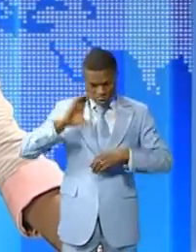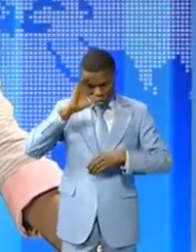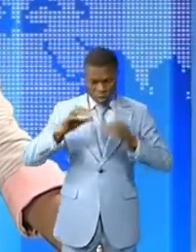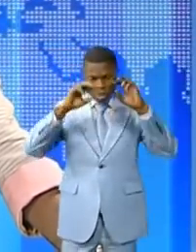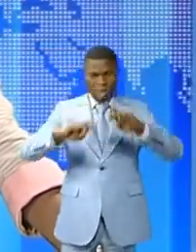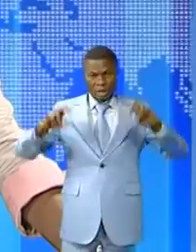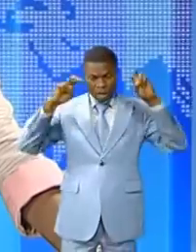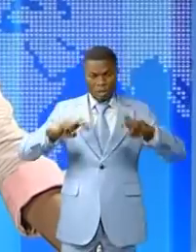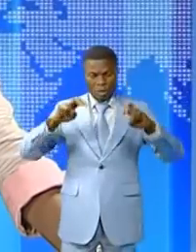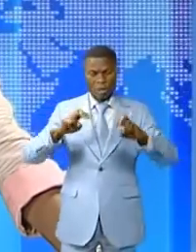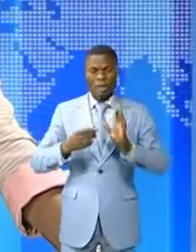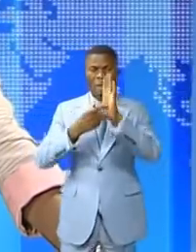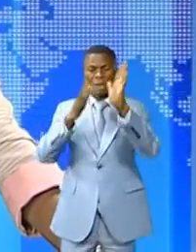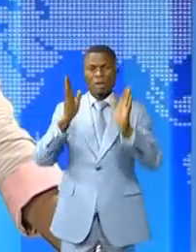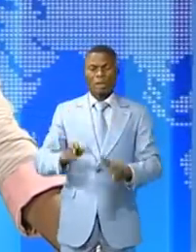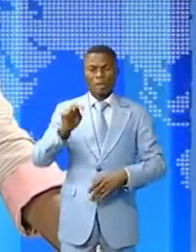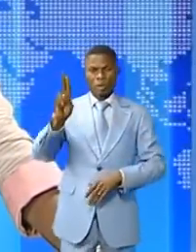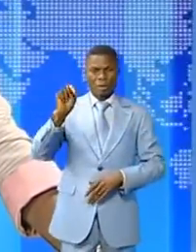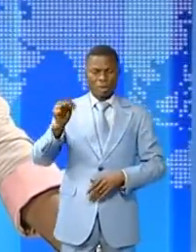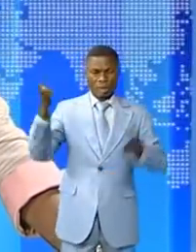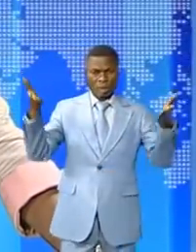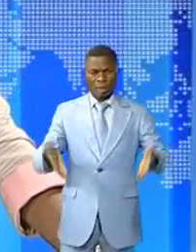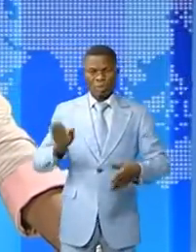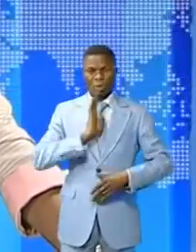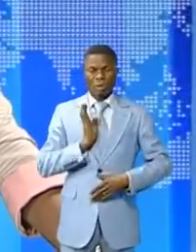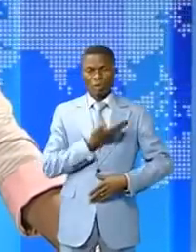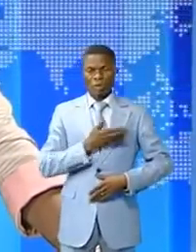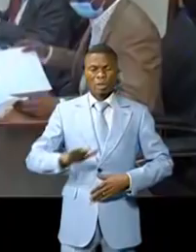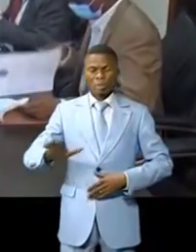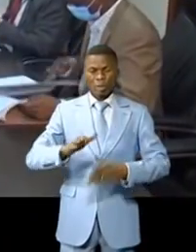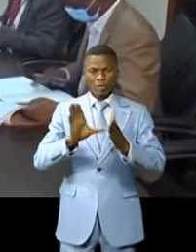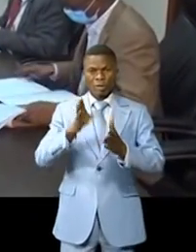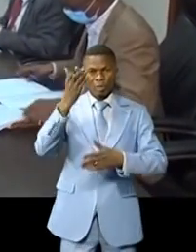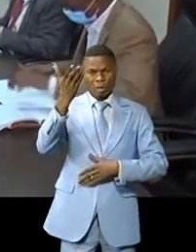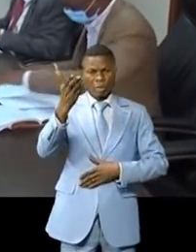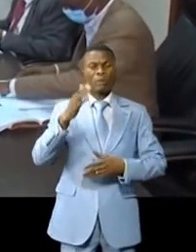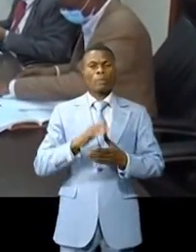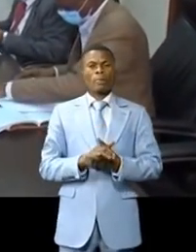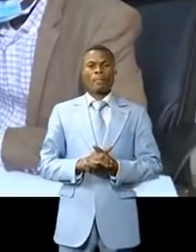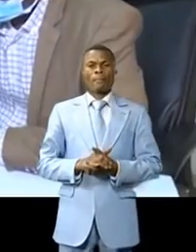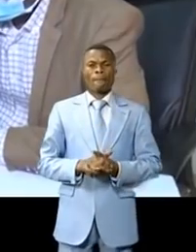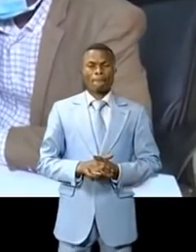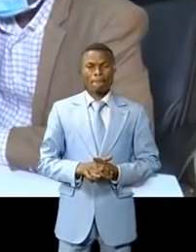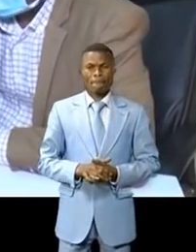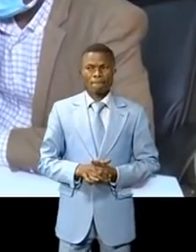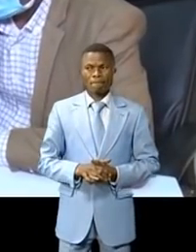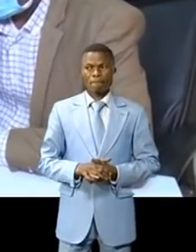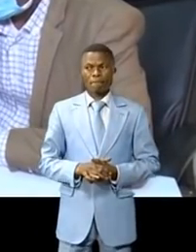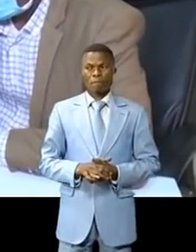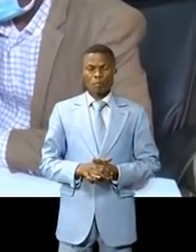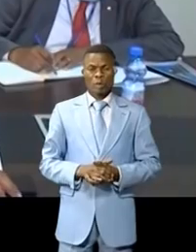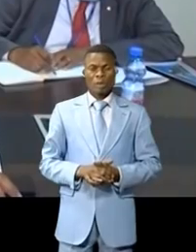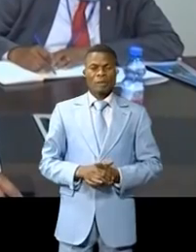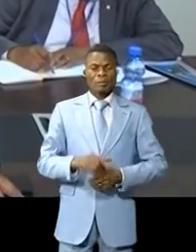représentants de l'UNESCO en République démocratique du Congo, Marie Kalong. Partenariat entre le ministère de la Recherche scientifique